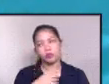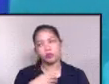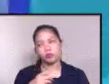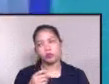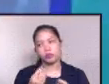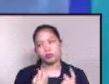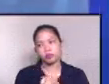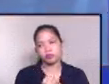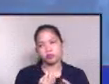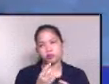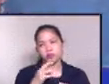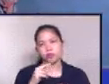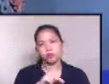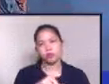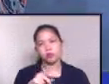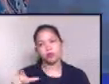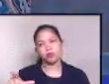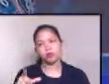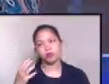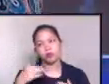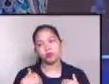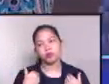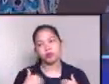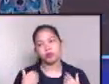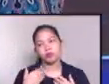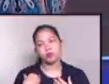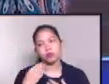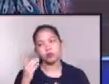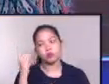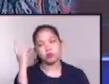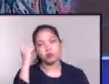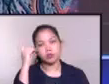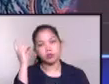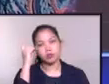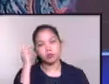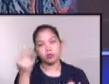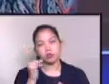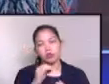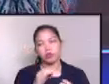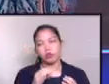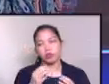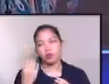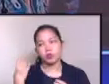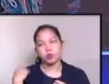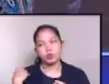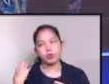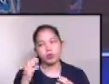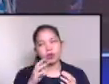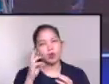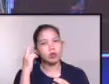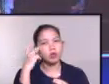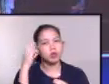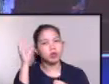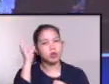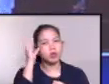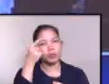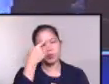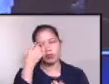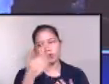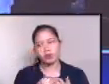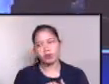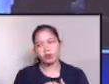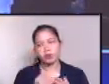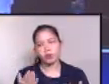Binatikos ni dating National Youth Commission Chairman Dingdong Dantes ang kasalukuyang chairman na si Ronald Cardema. Yan ay matapos